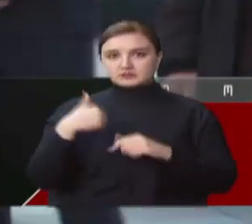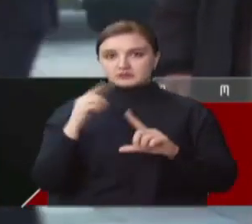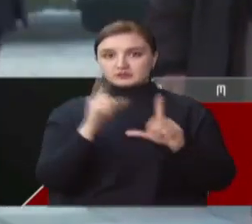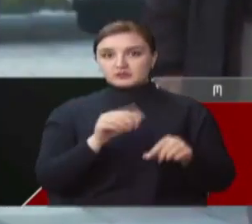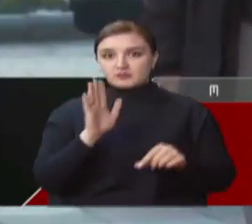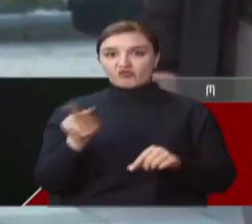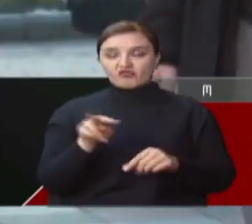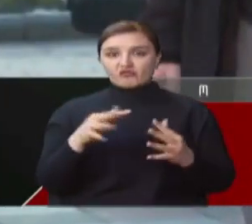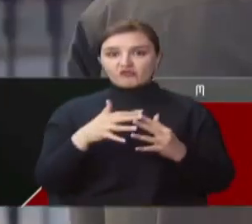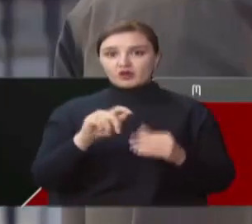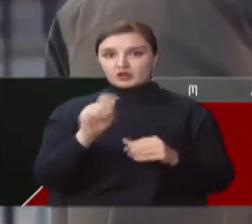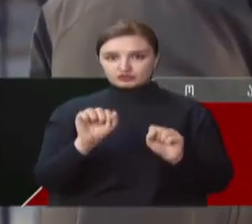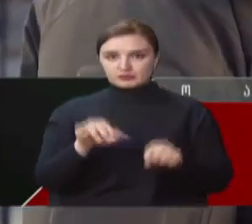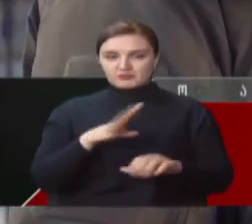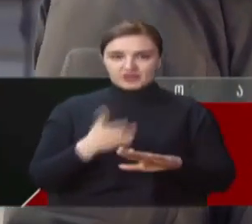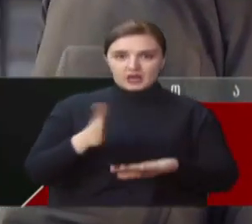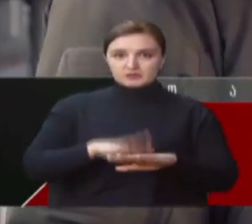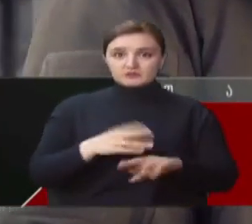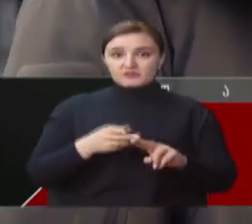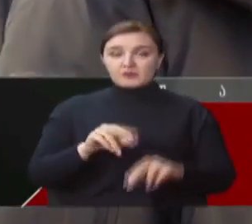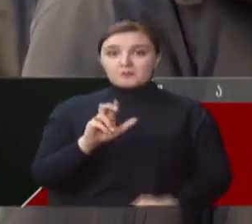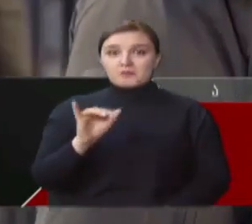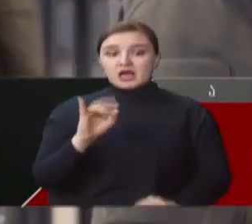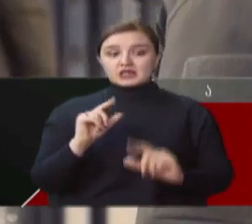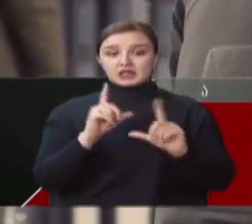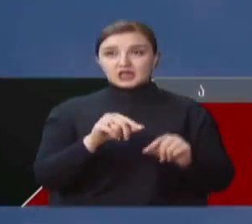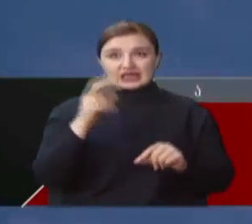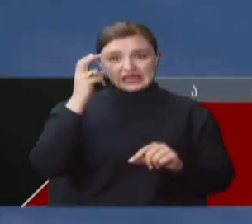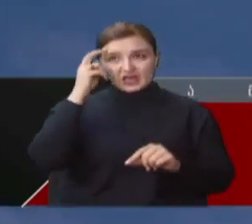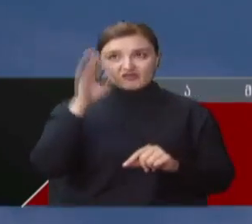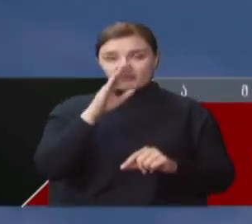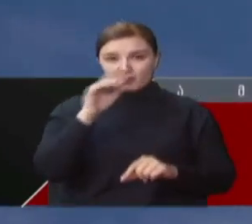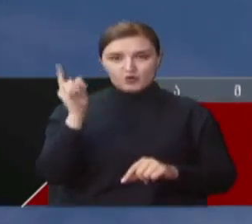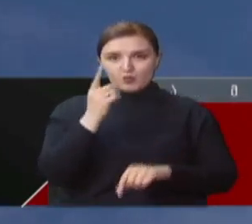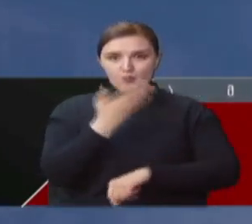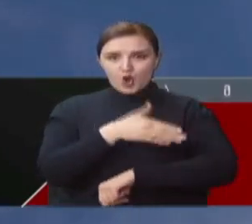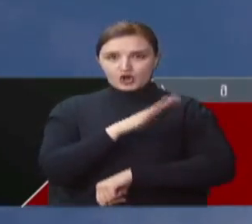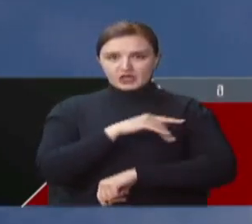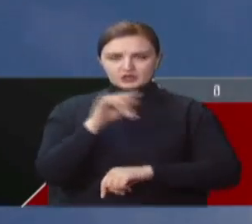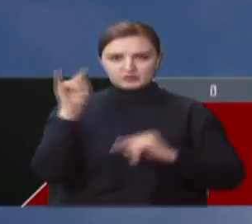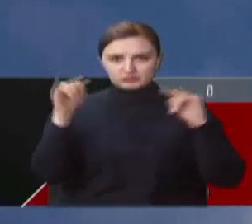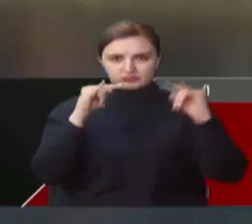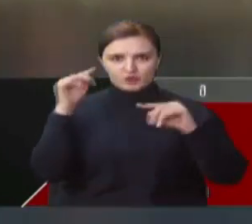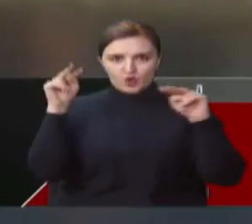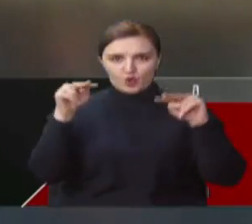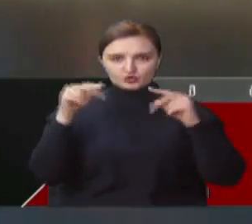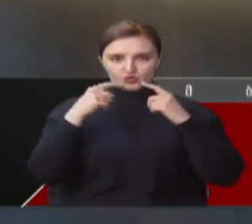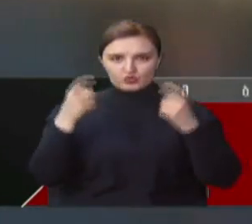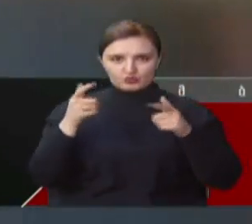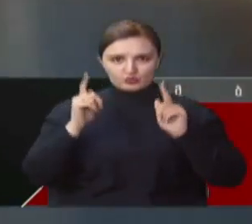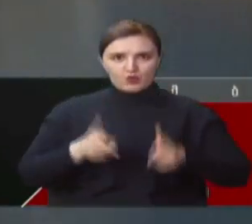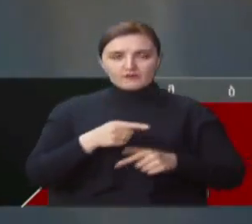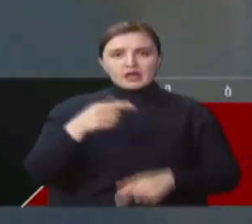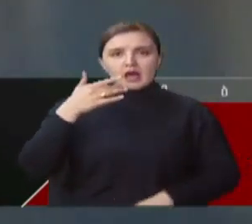კონფლიქტის გამწვავება შეეძლო. ბაიდენის ვიზიტის განმავლობაში კიევის საჰაერო სივრცე პოლონეთიდან კონტროლდებოდა.